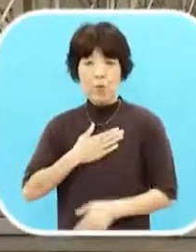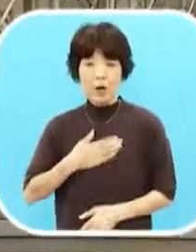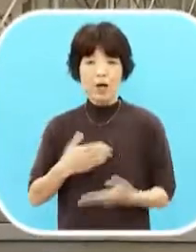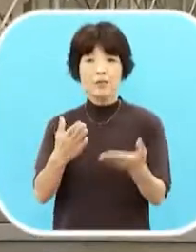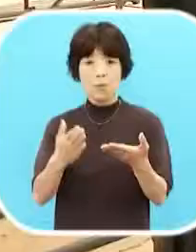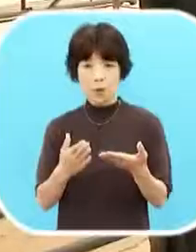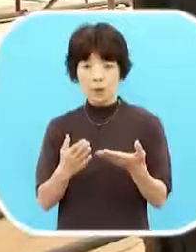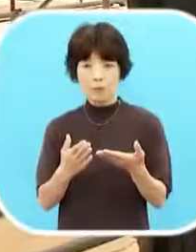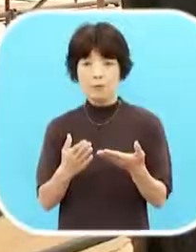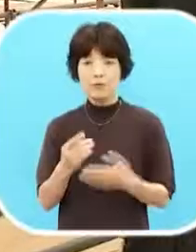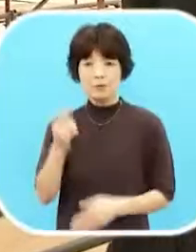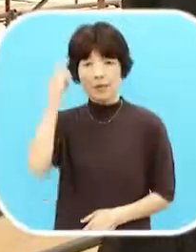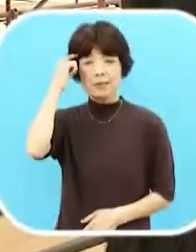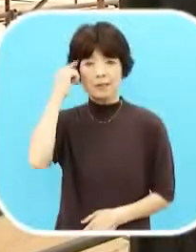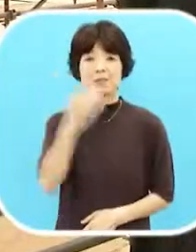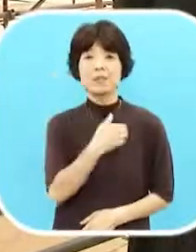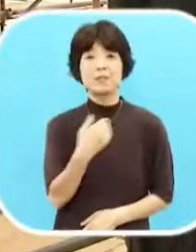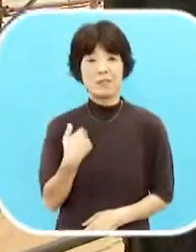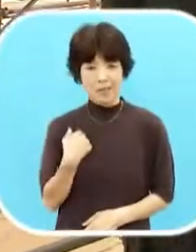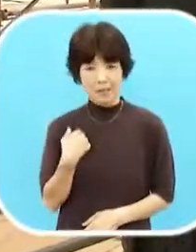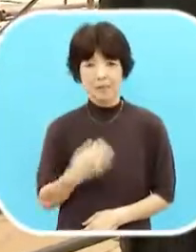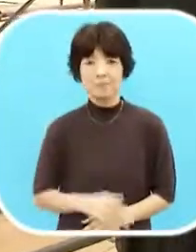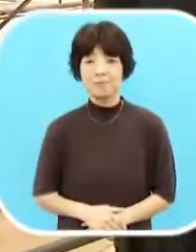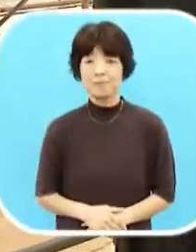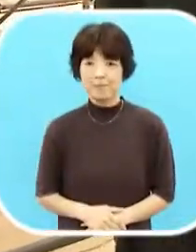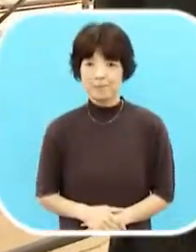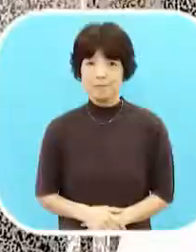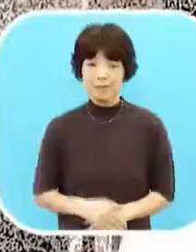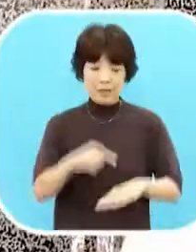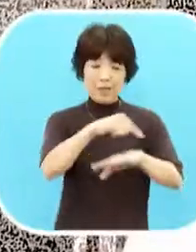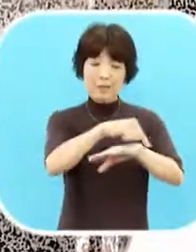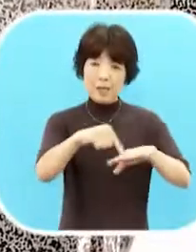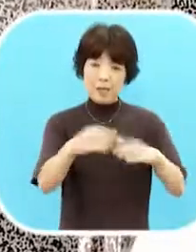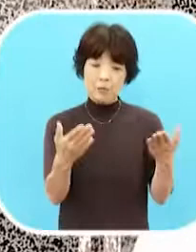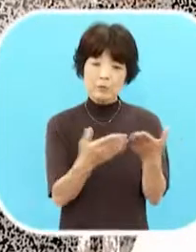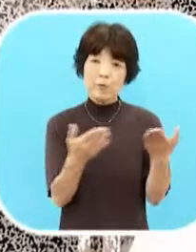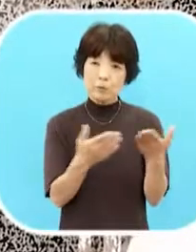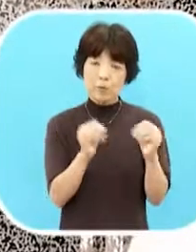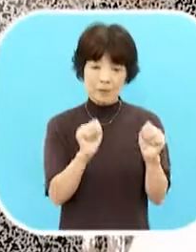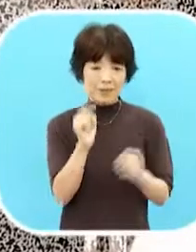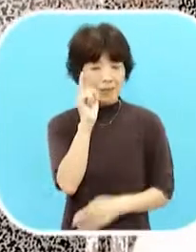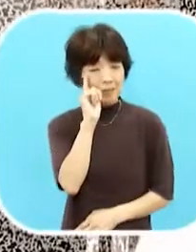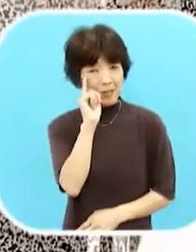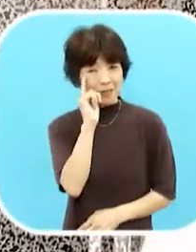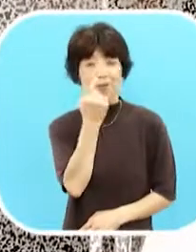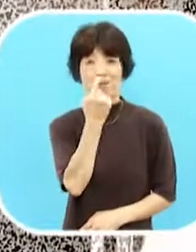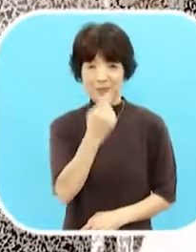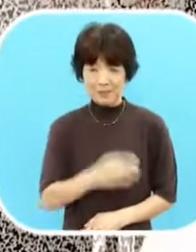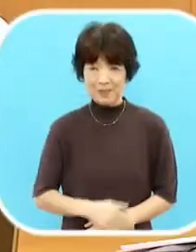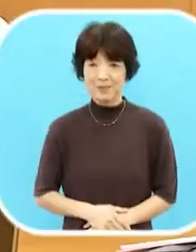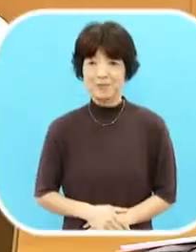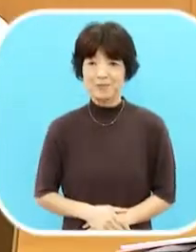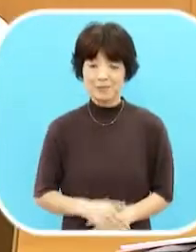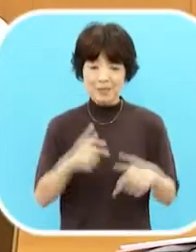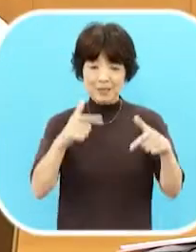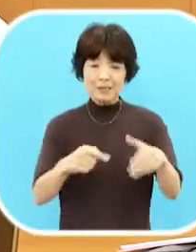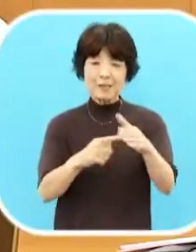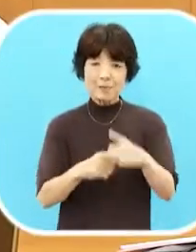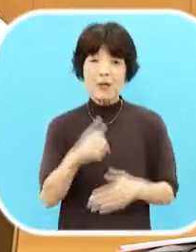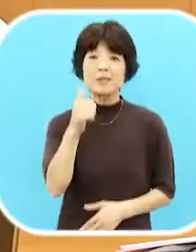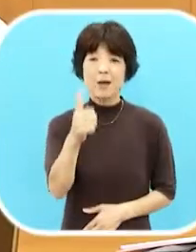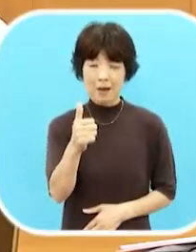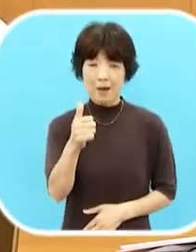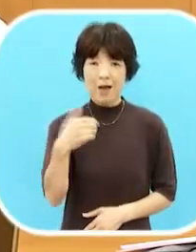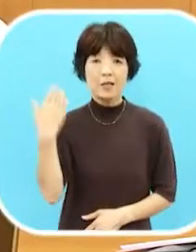アルに感じられる内容となりました。 設計のお仕事をしてみたいと思っています。西村さん